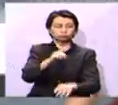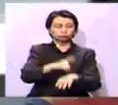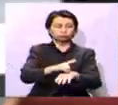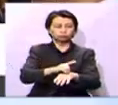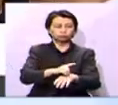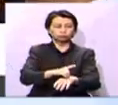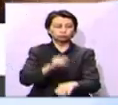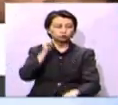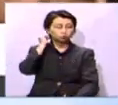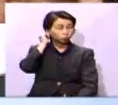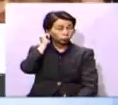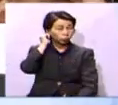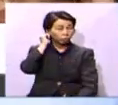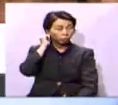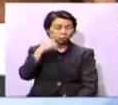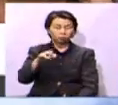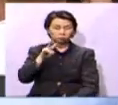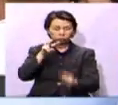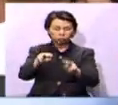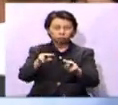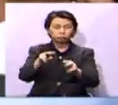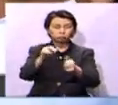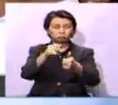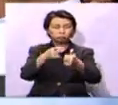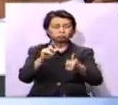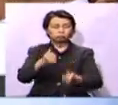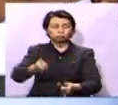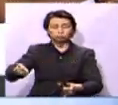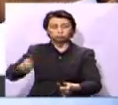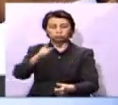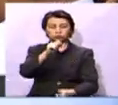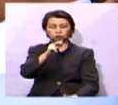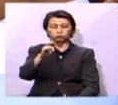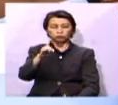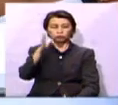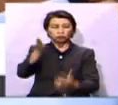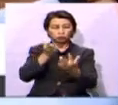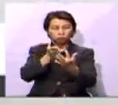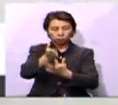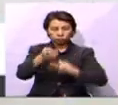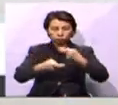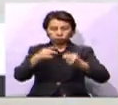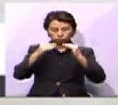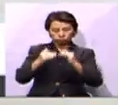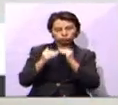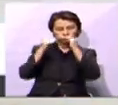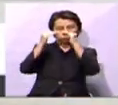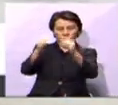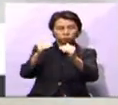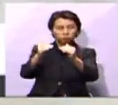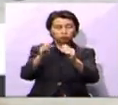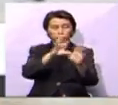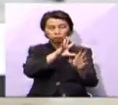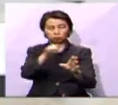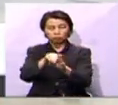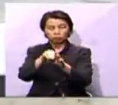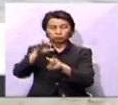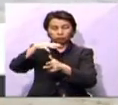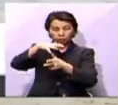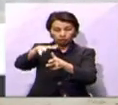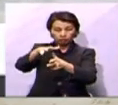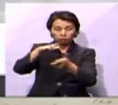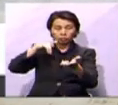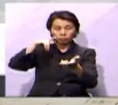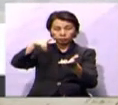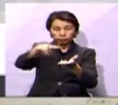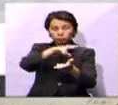Udara Subang. Tinjauan turut meliputi beberapa aset TUDM yang akan melalui proses naik taraf termasuk helikopter Nuri,